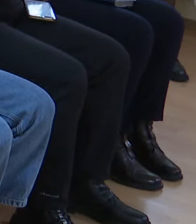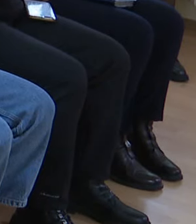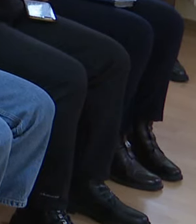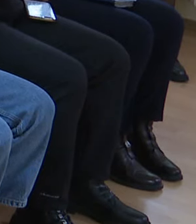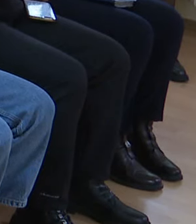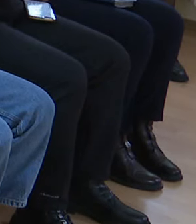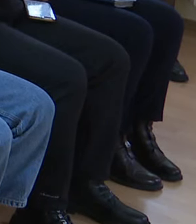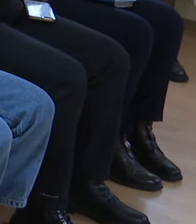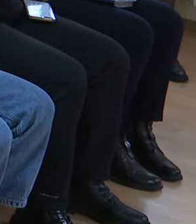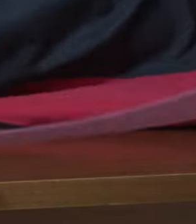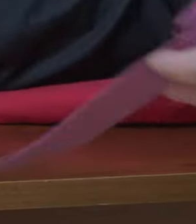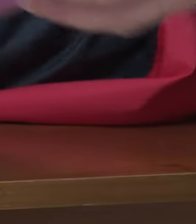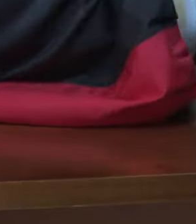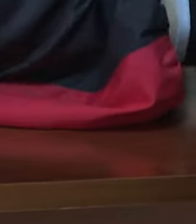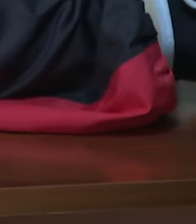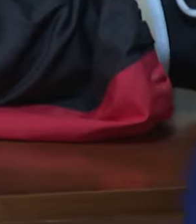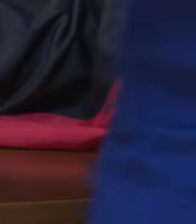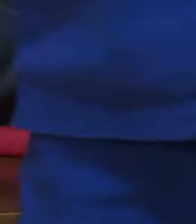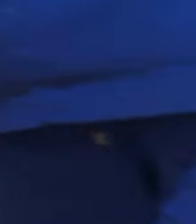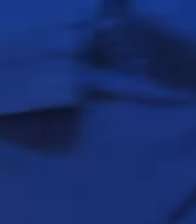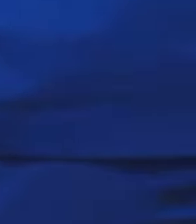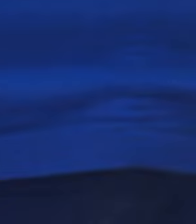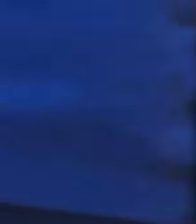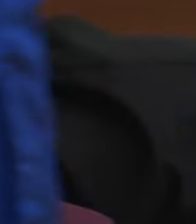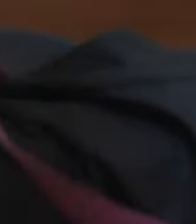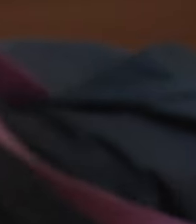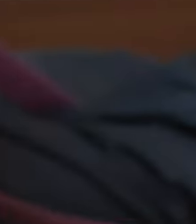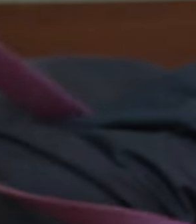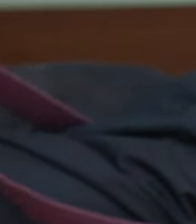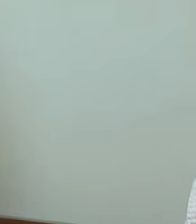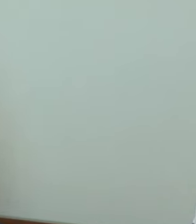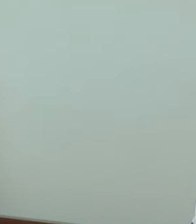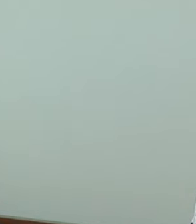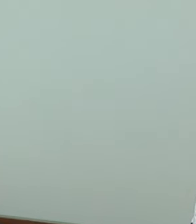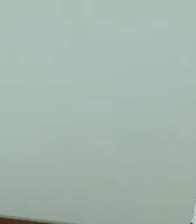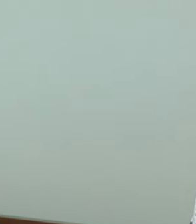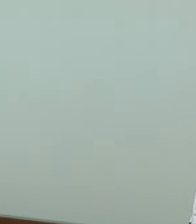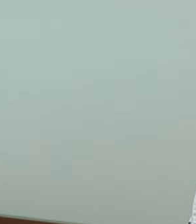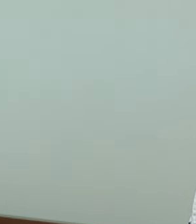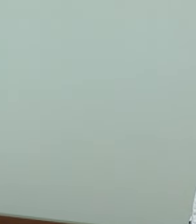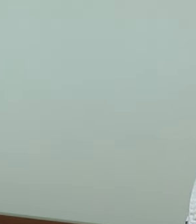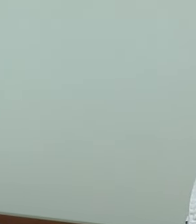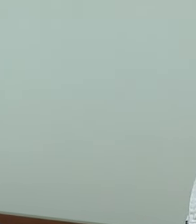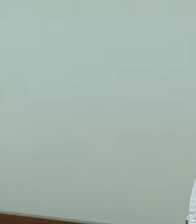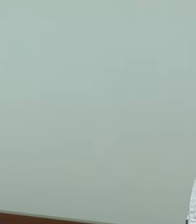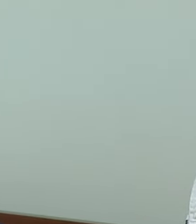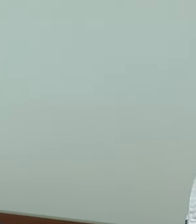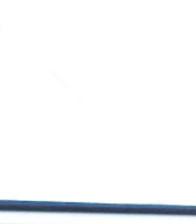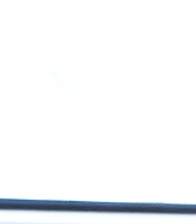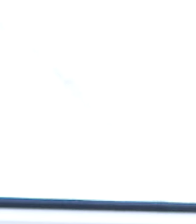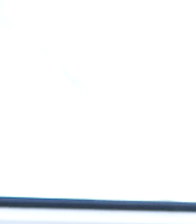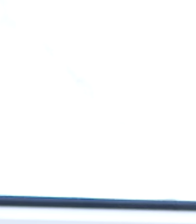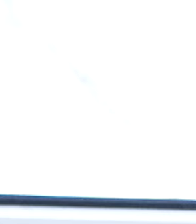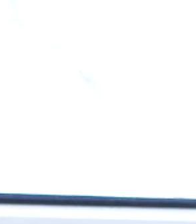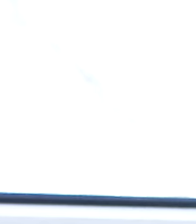для врачей дело привычное. Но знать правила оказания первой помощи должны не только специалисты. А решил поделиться